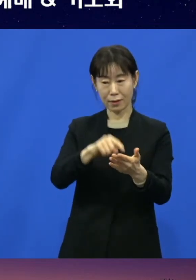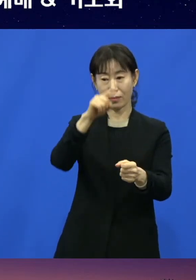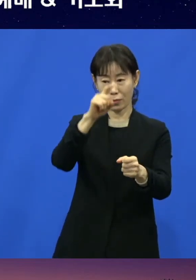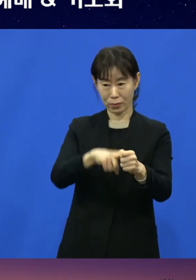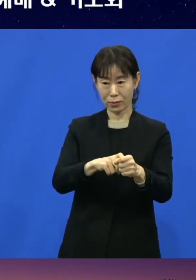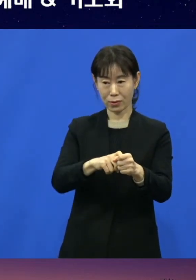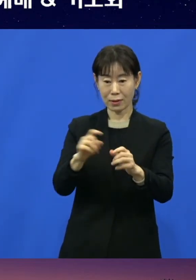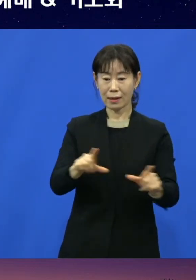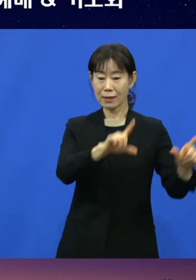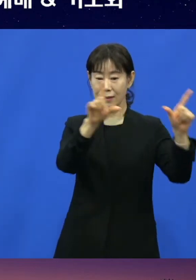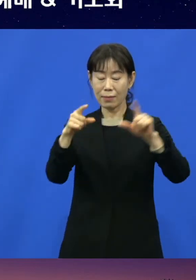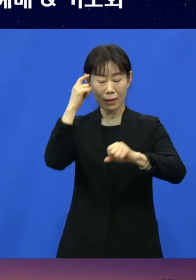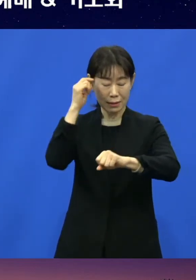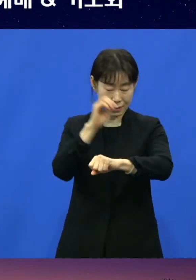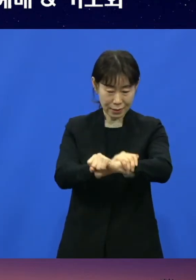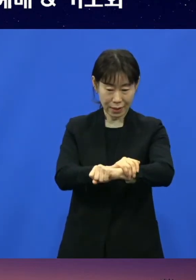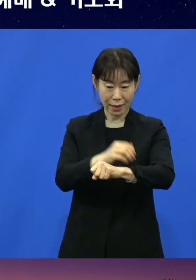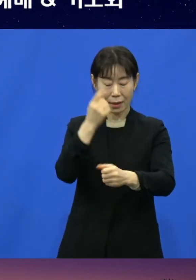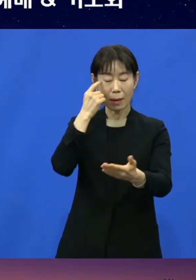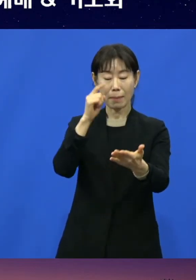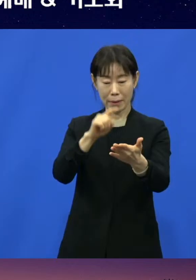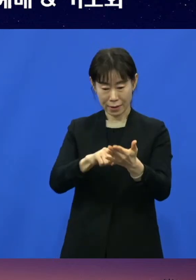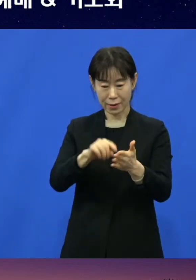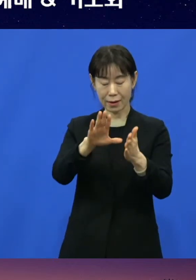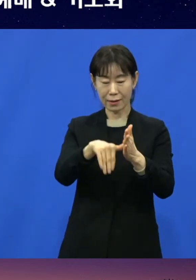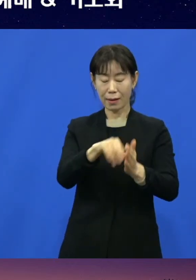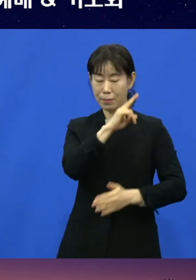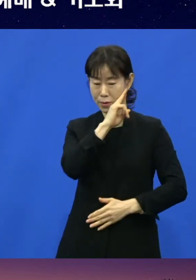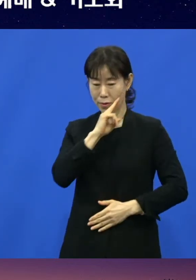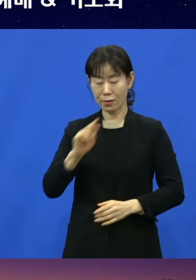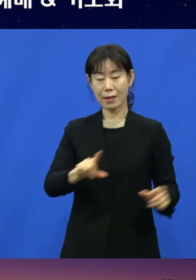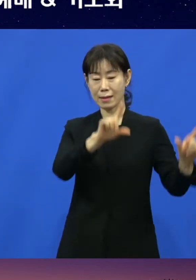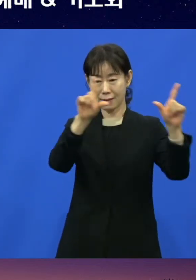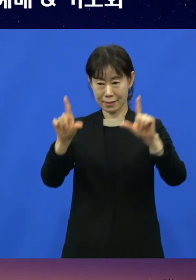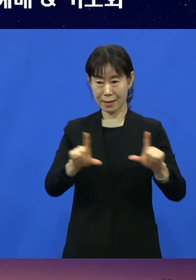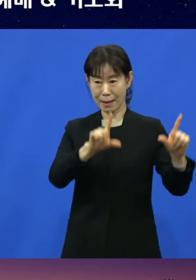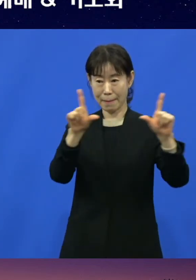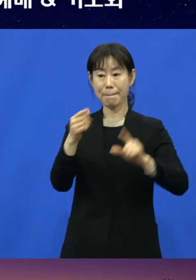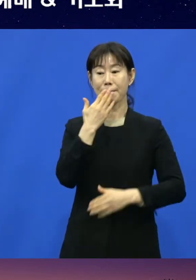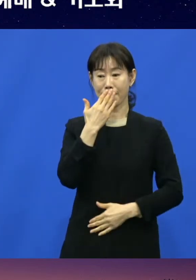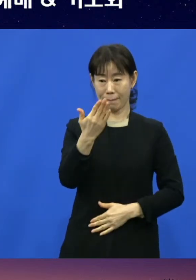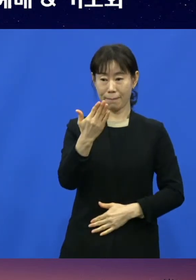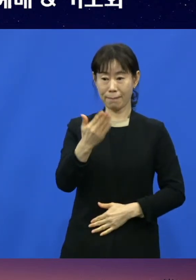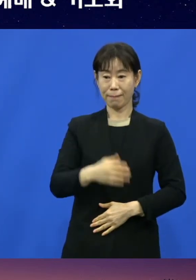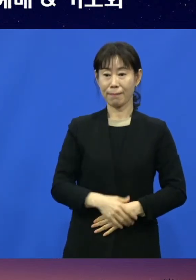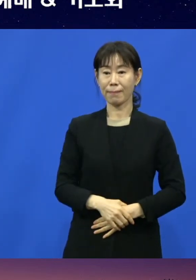생활의 지혜를 발견하면 훨씬 더 효과적이고 훨씬 더 생산적인 삶을 살 수 있다.